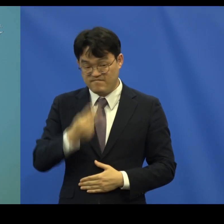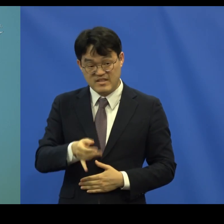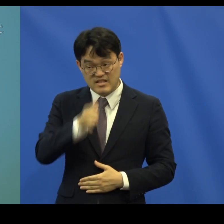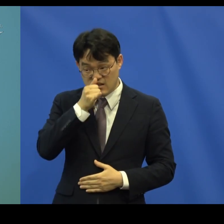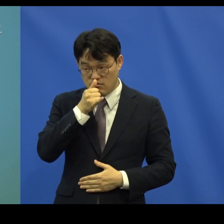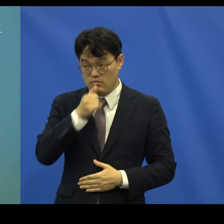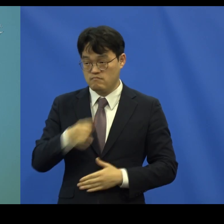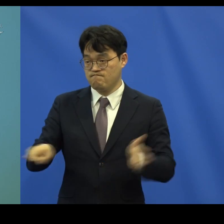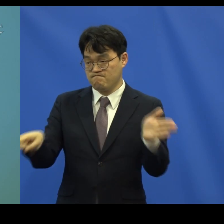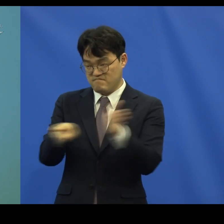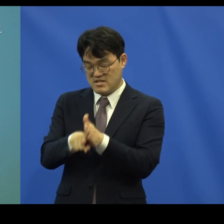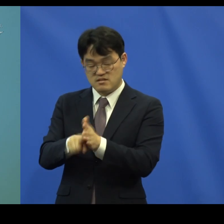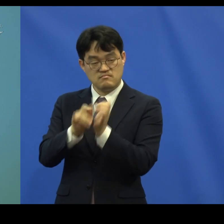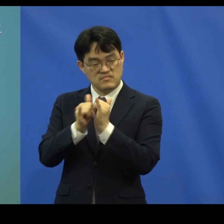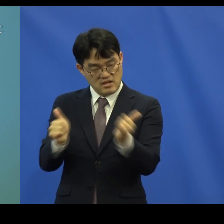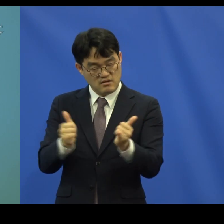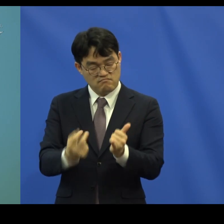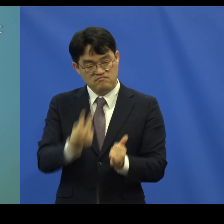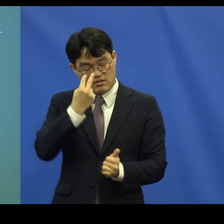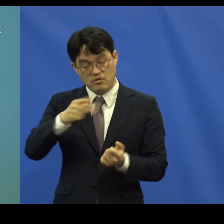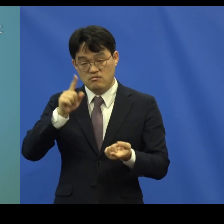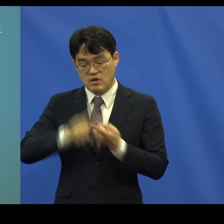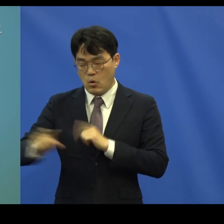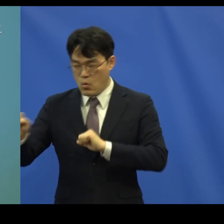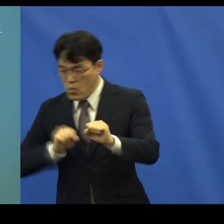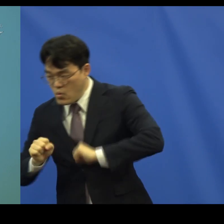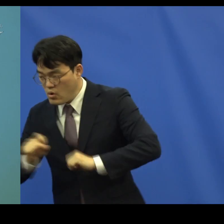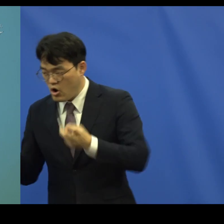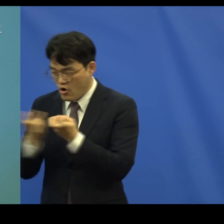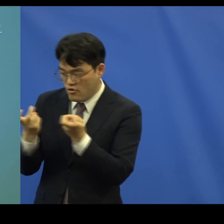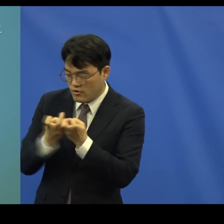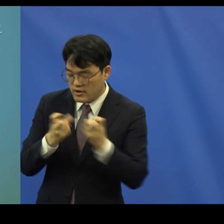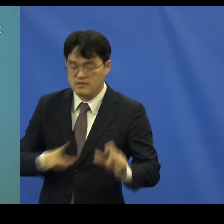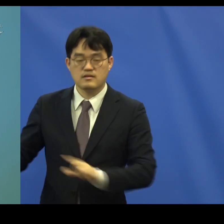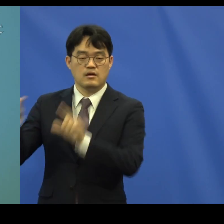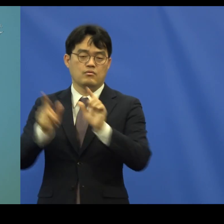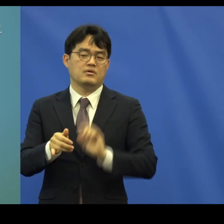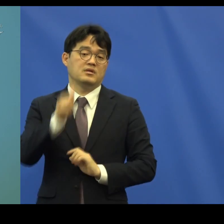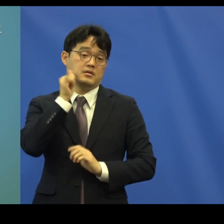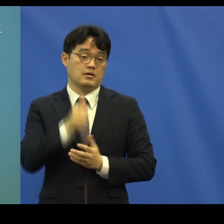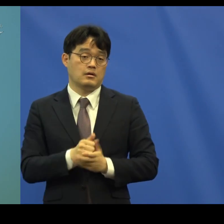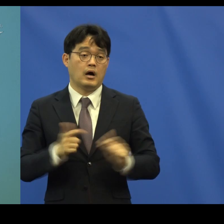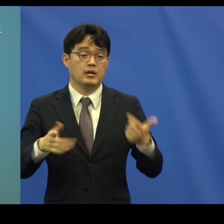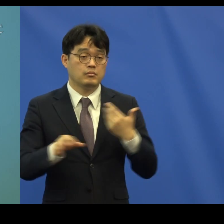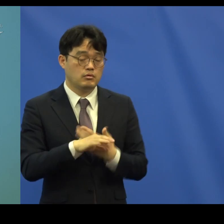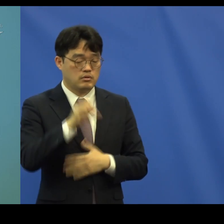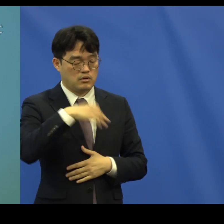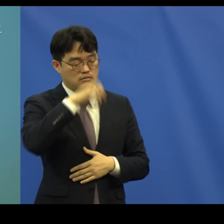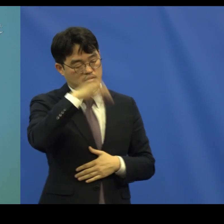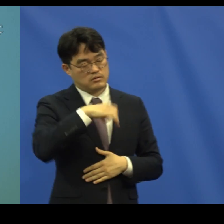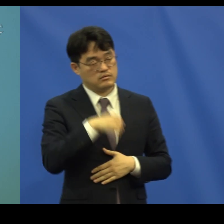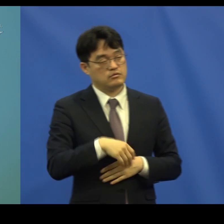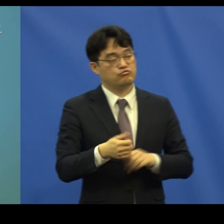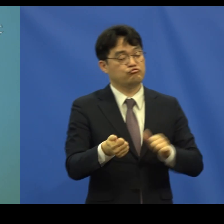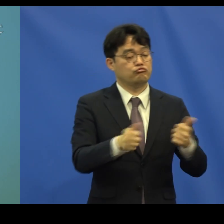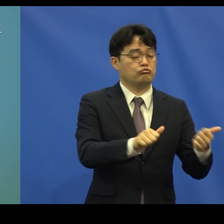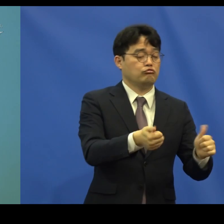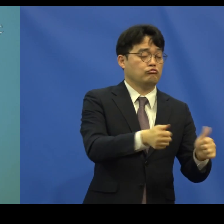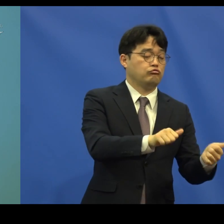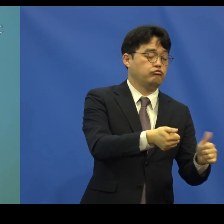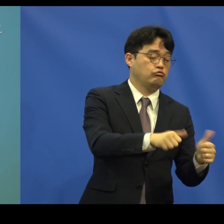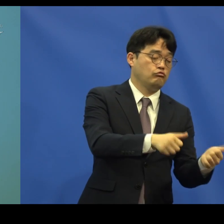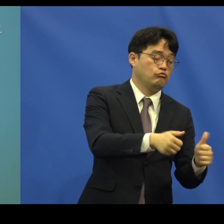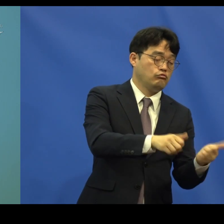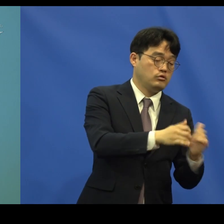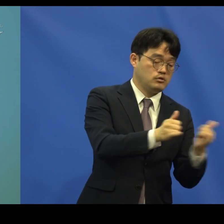분류하면 살아있는 교회, 죽은 교회, 살아있는 신자, 죽은 신자. 여러분, 우리 자신에게 질문해 봐야 돼. 왜